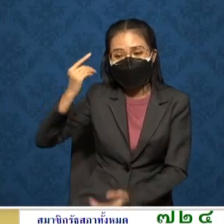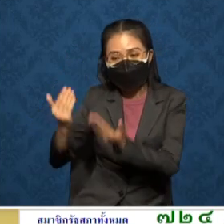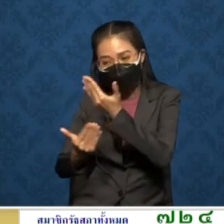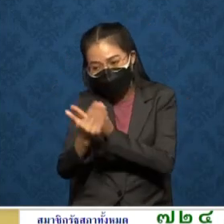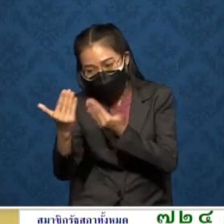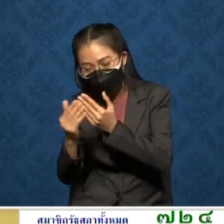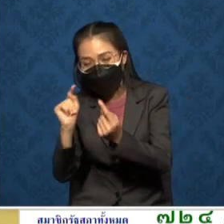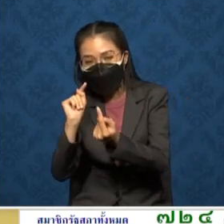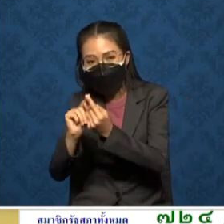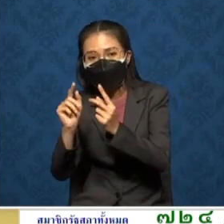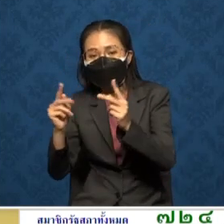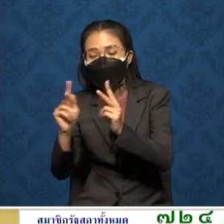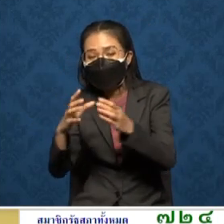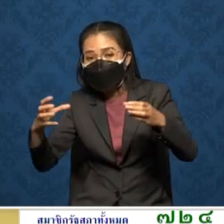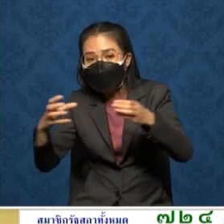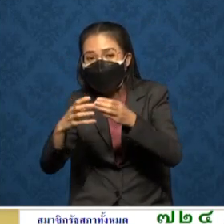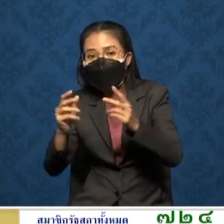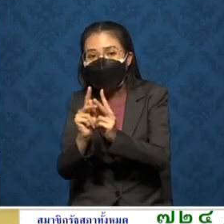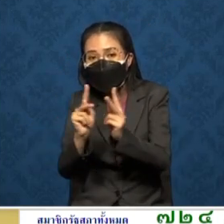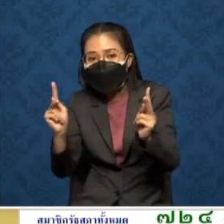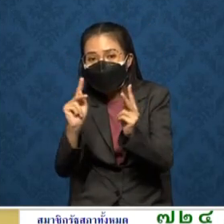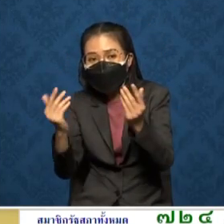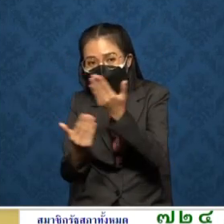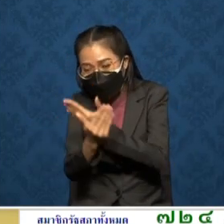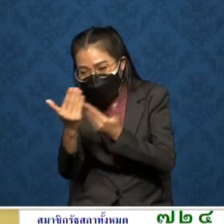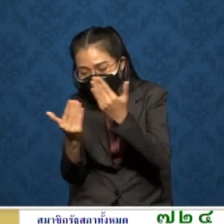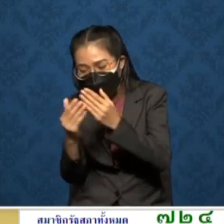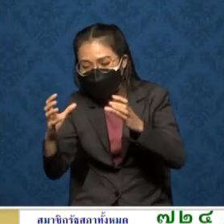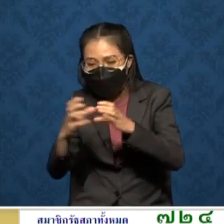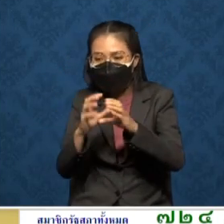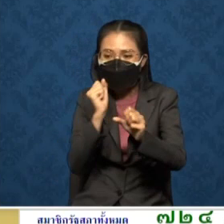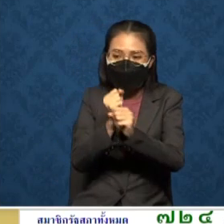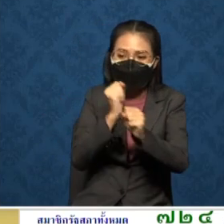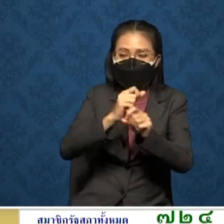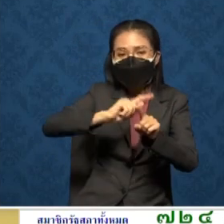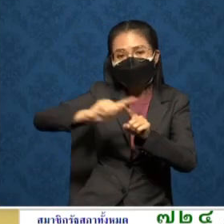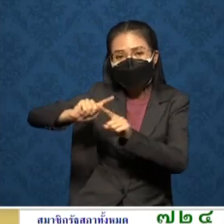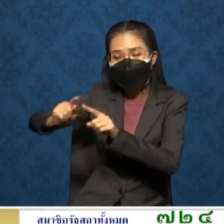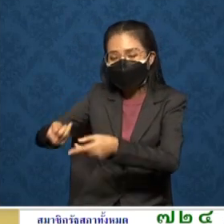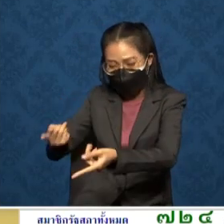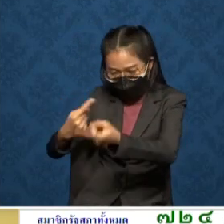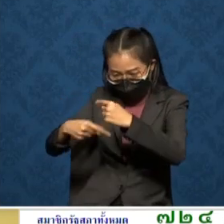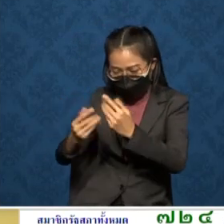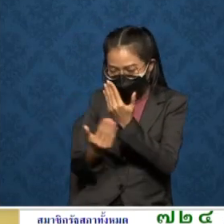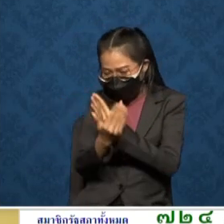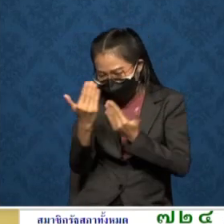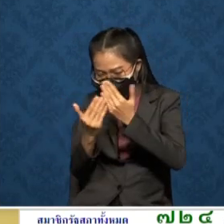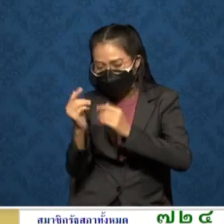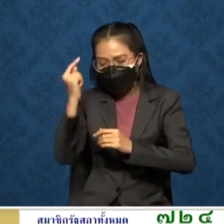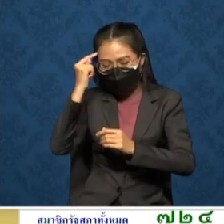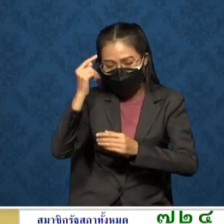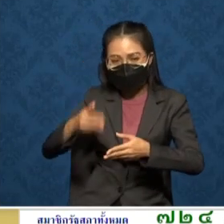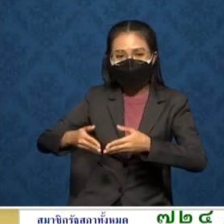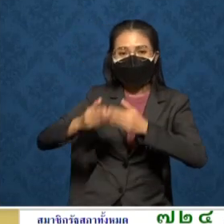คณะกรรมการกระจายอำนาจตลอดจนหน่วยงานอื่นที่เกี่ยวข้องนะครับว่าเราคงจะต้องตั้งหน่วยงานขึ้น